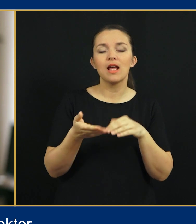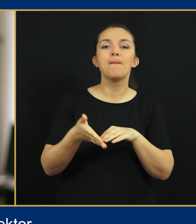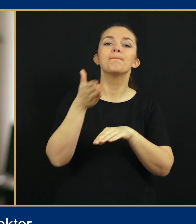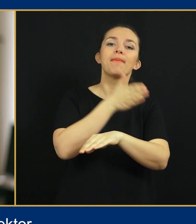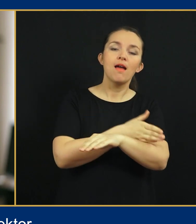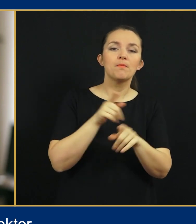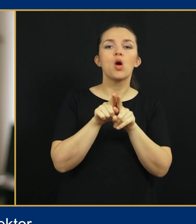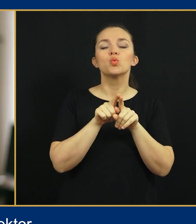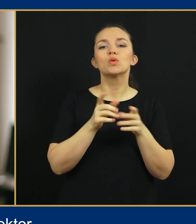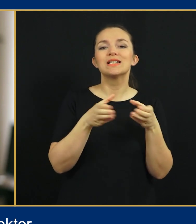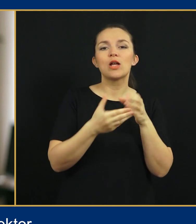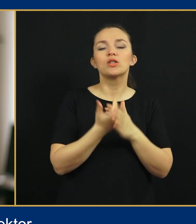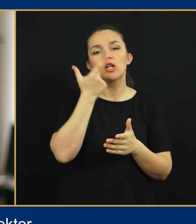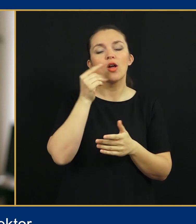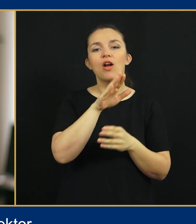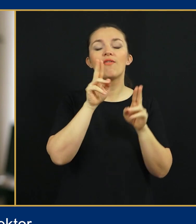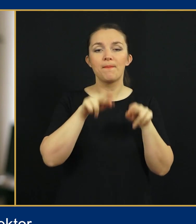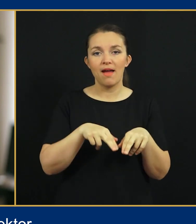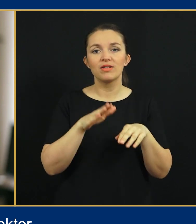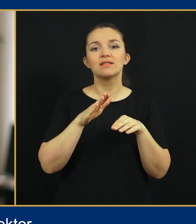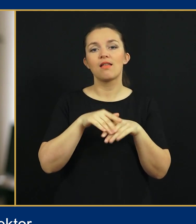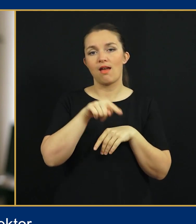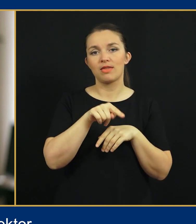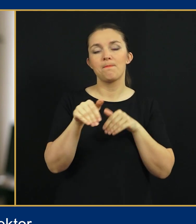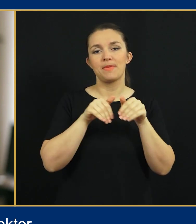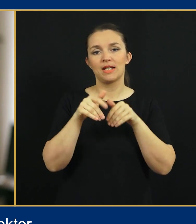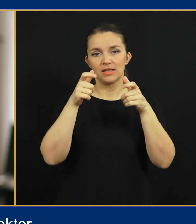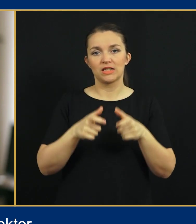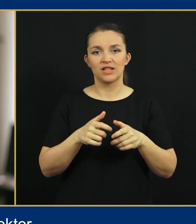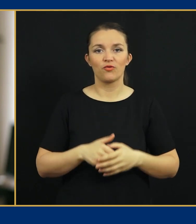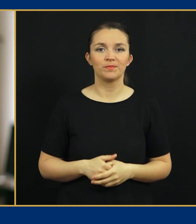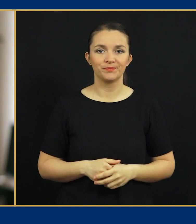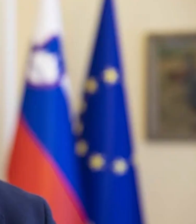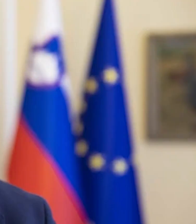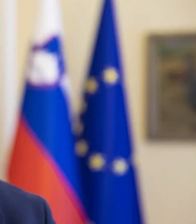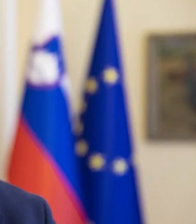predhodno pa tudi sektor za človekove pravice na tem ministrstvu.